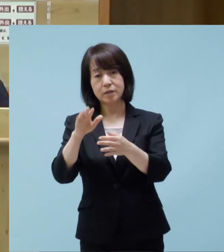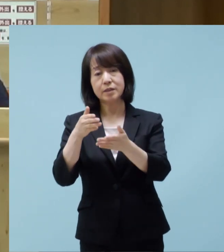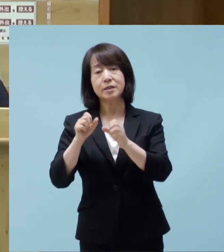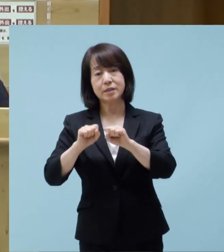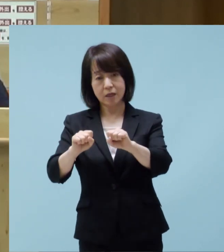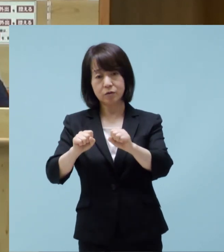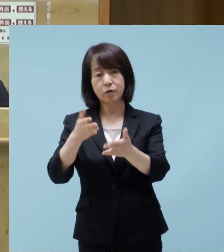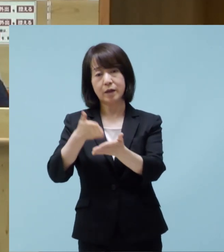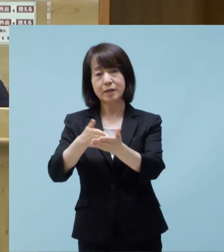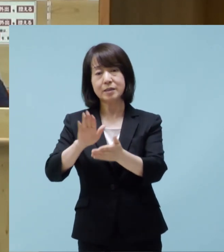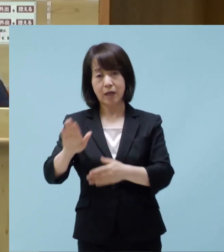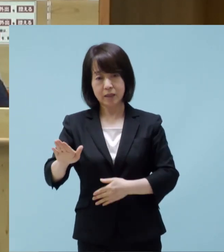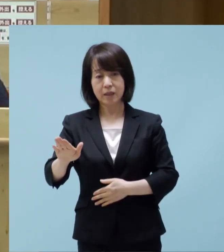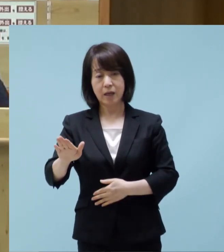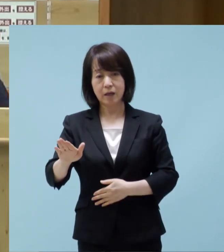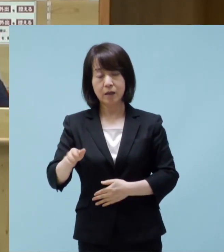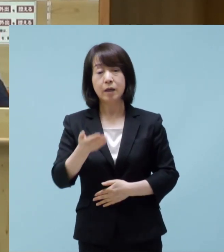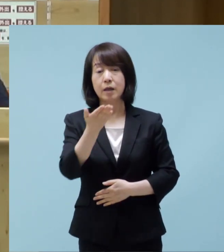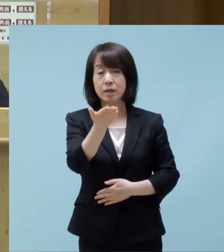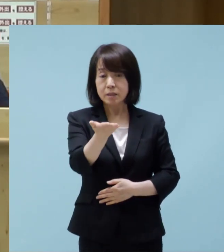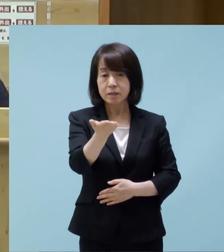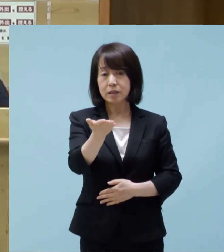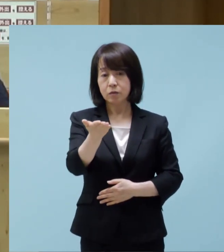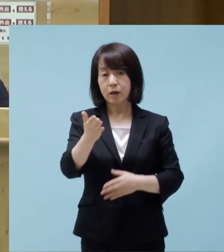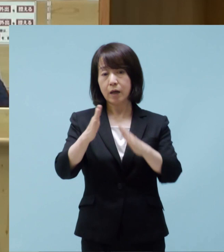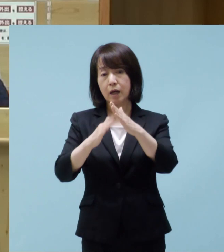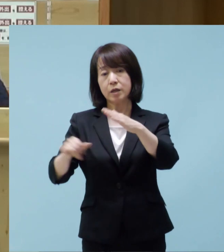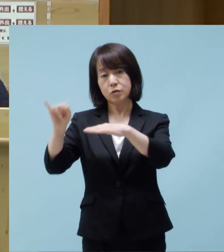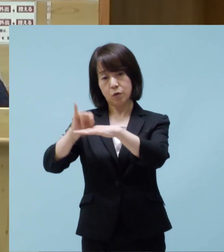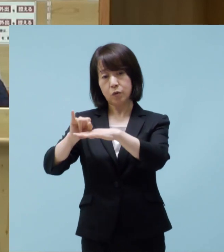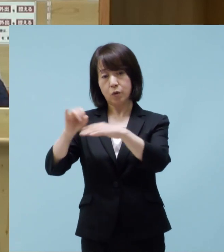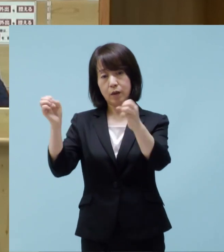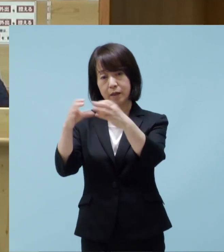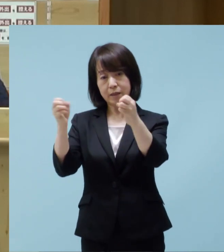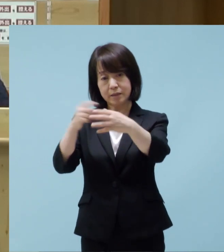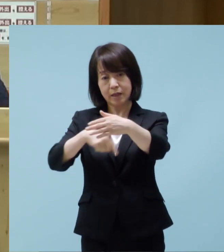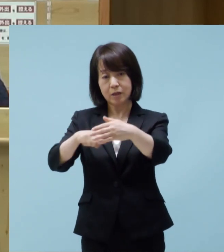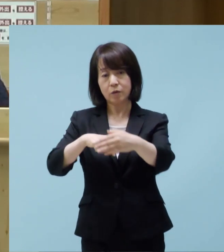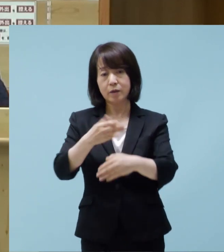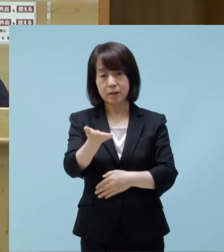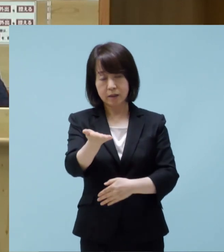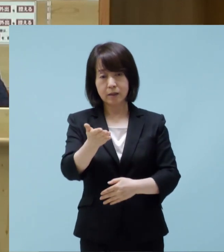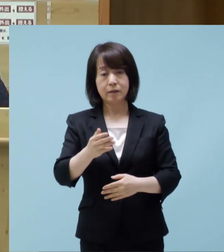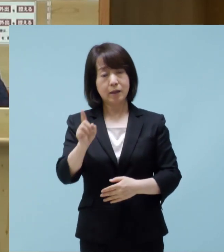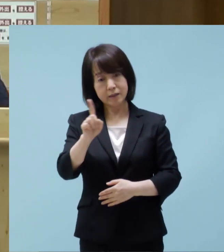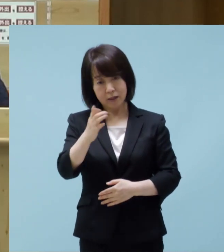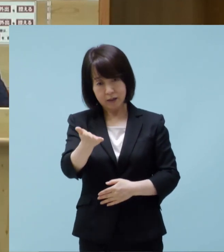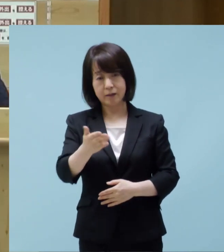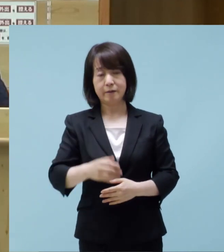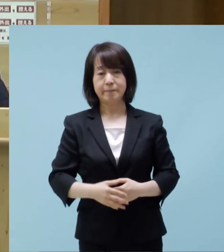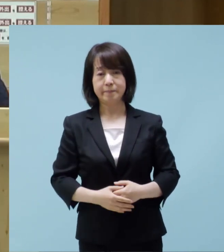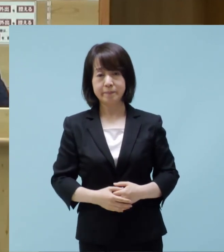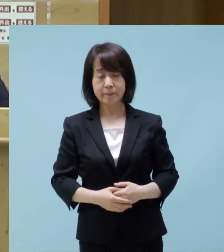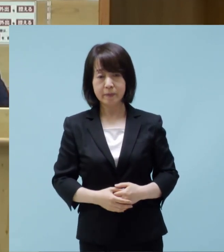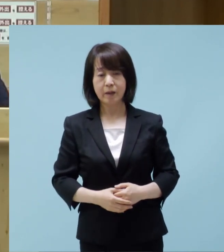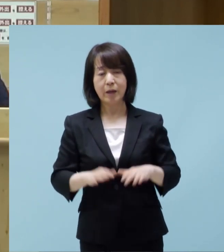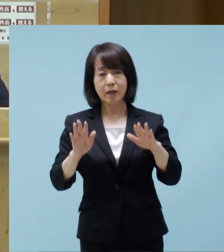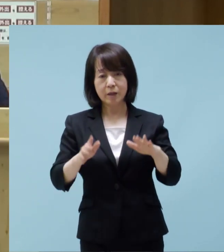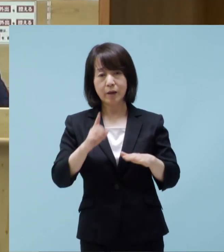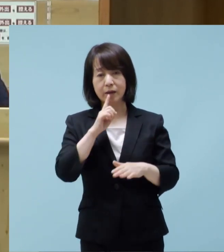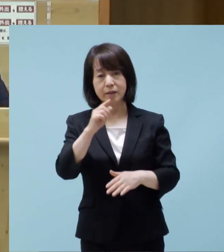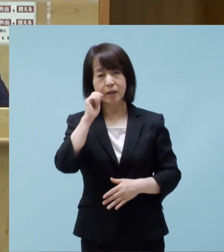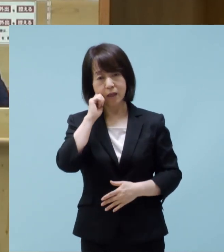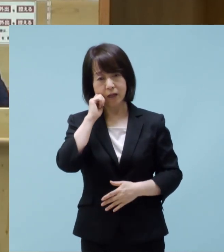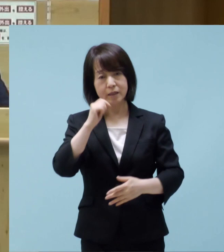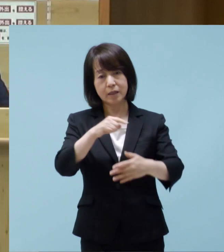されているのか、また道としては、まあ、今の中でなんか言えないこともたくさんあるというお話でしたけれども、現